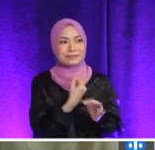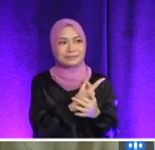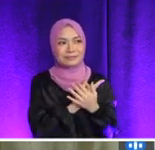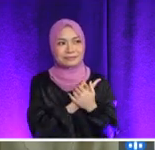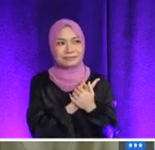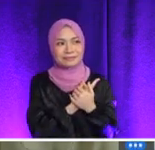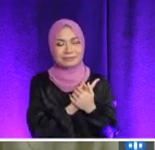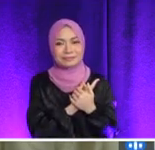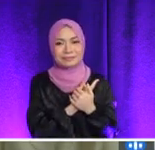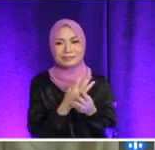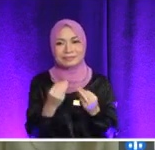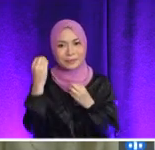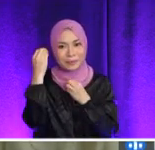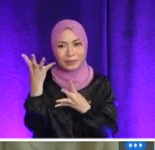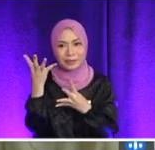dijual